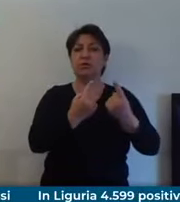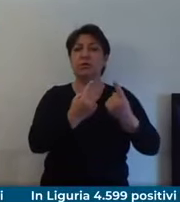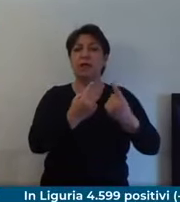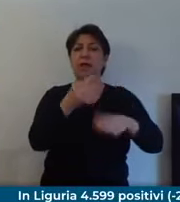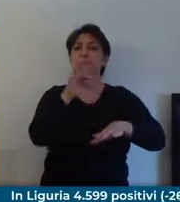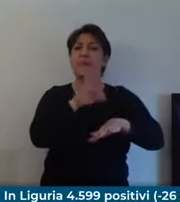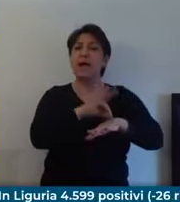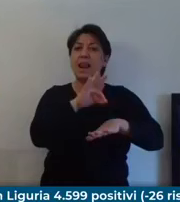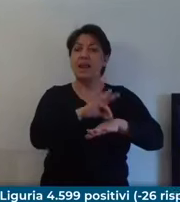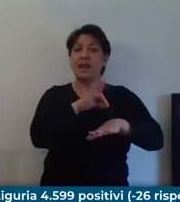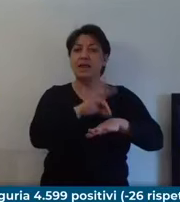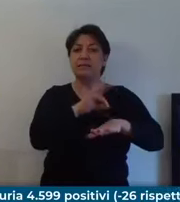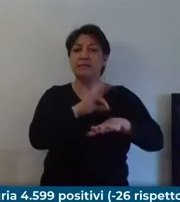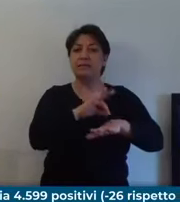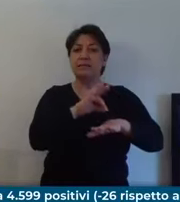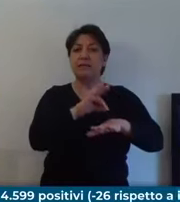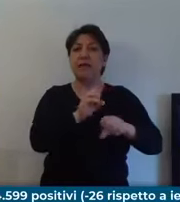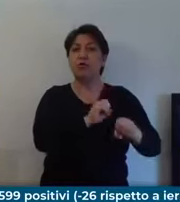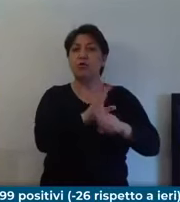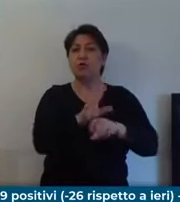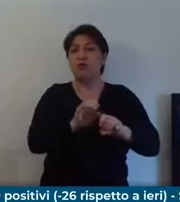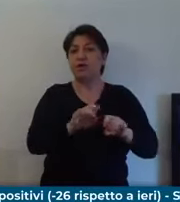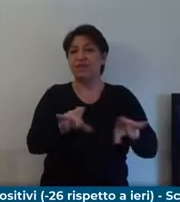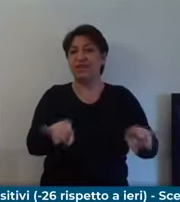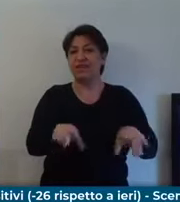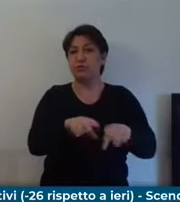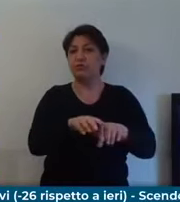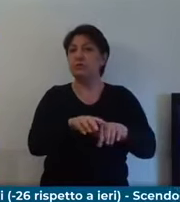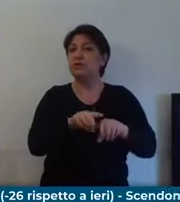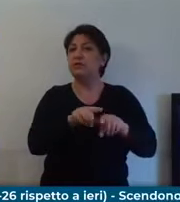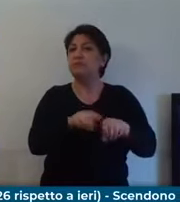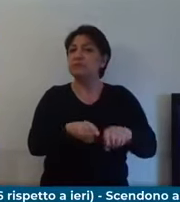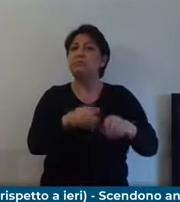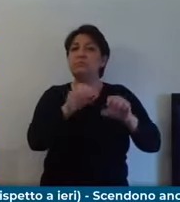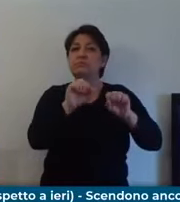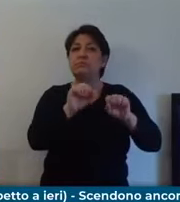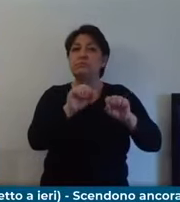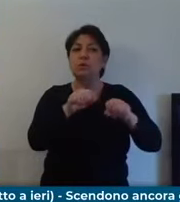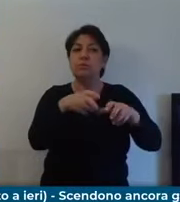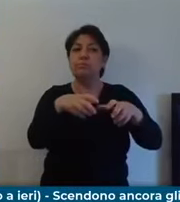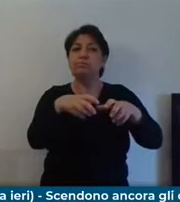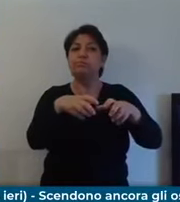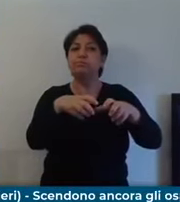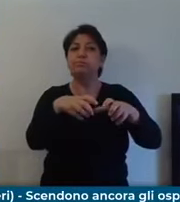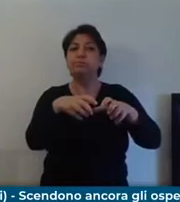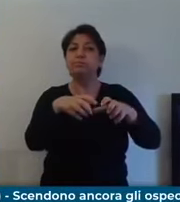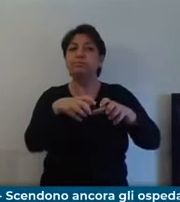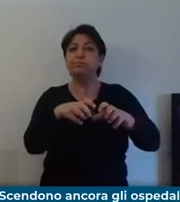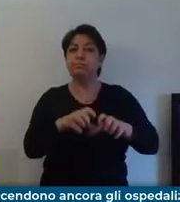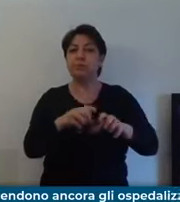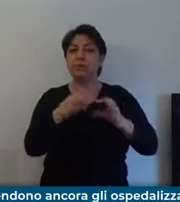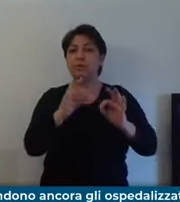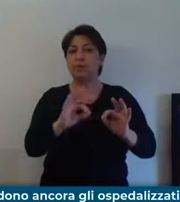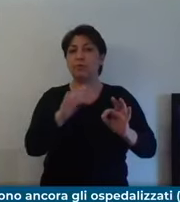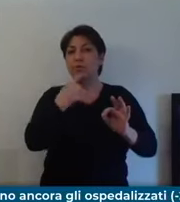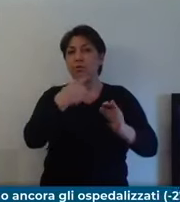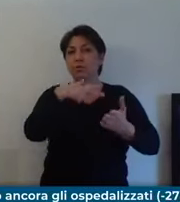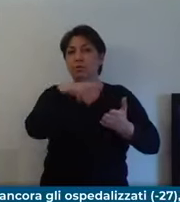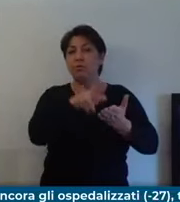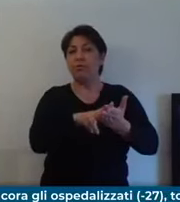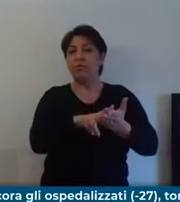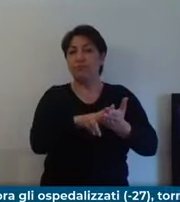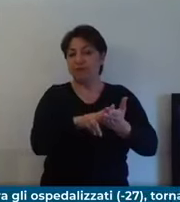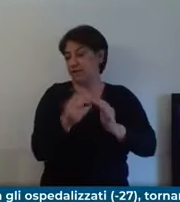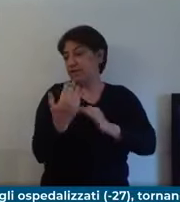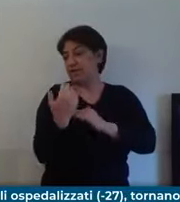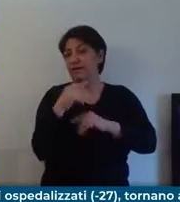nella nostra regione, ci confermano, come è stato confermato poco fa da tutti i nostri specialisti medici e i nostri dirigenti sanitari,